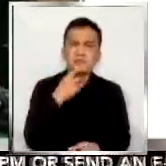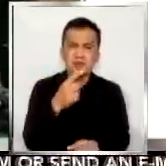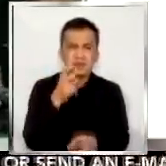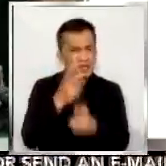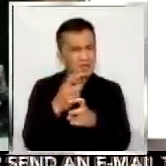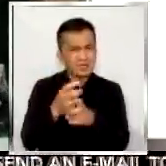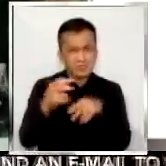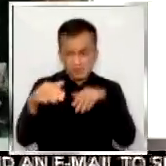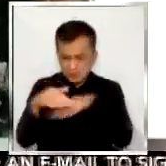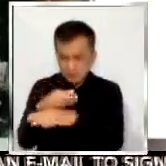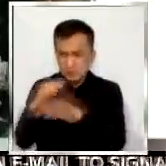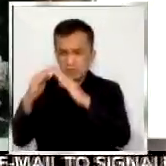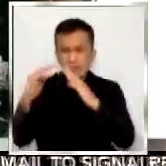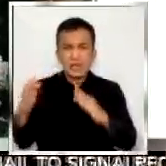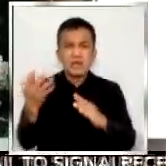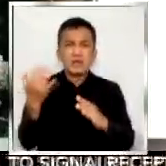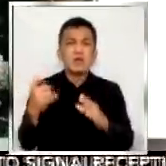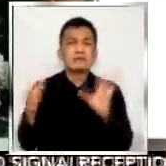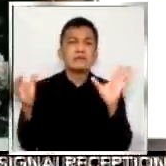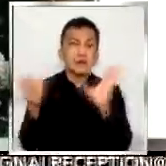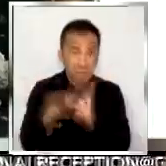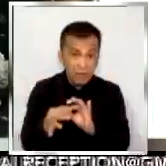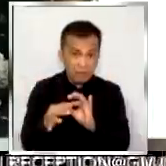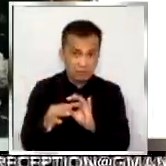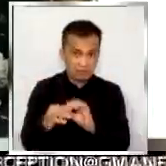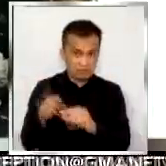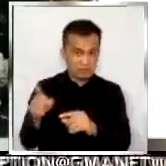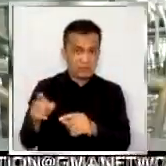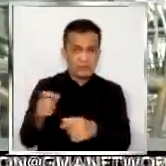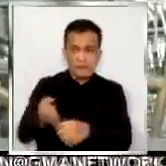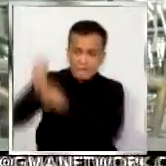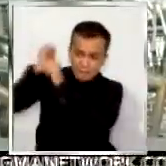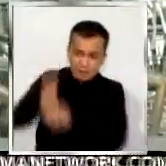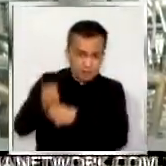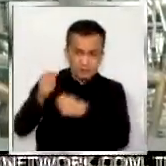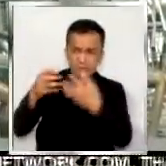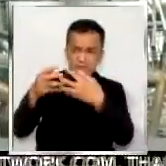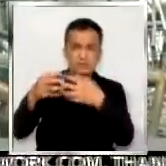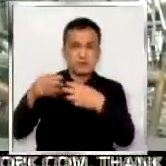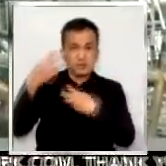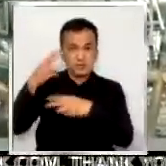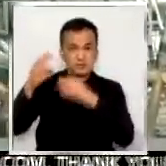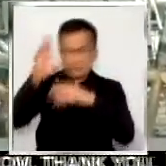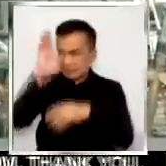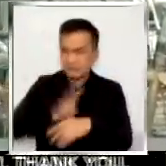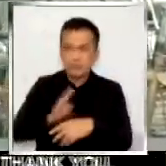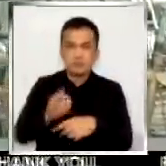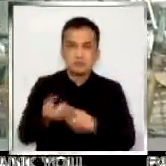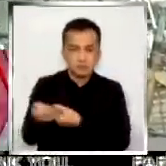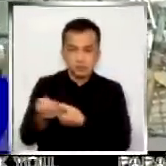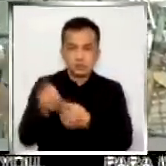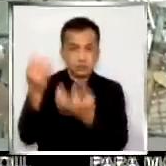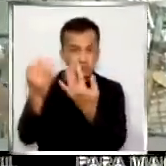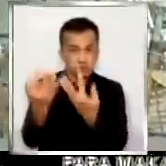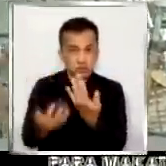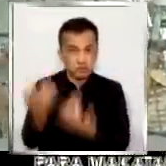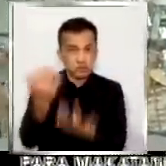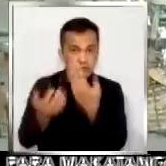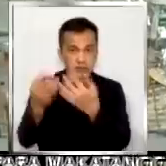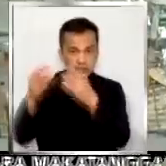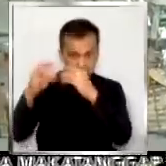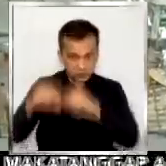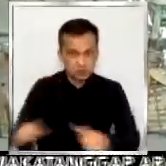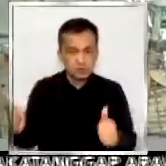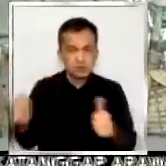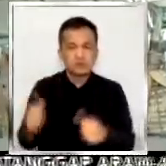dahil nakakandado ito at kinailangan pang wasakin ang bintana para maapula ang apoy. Problema sa linya ng kuryente ang